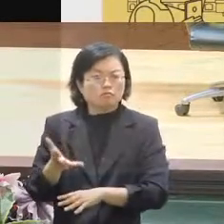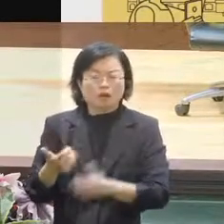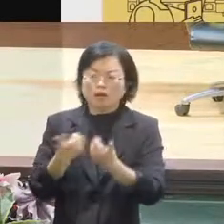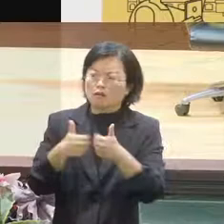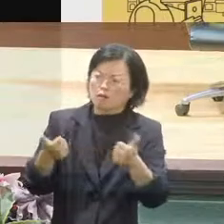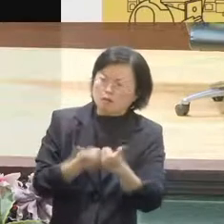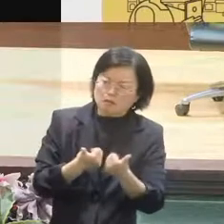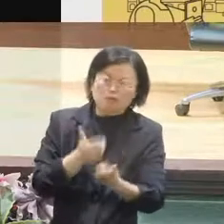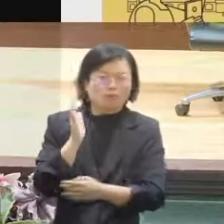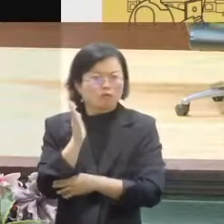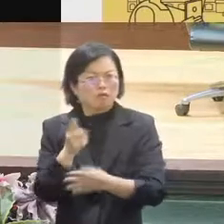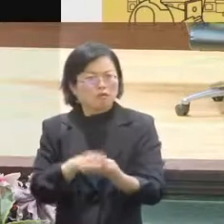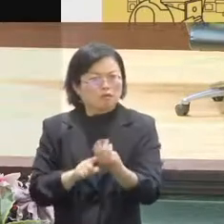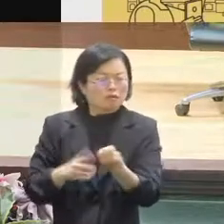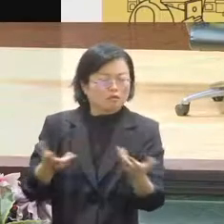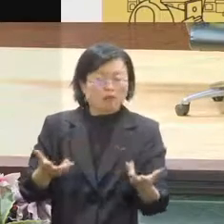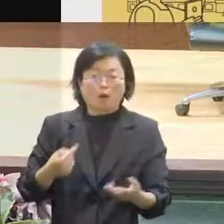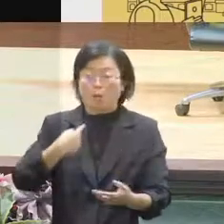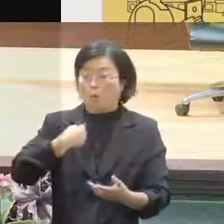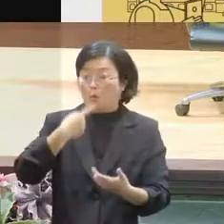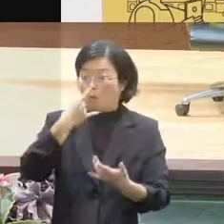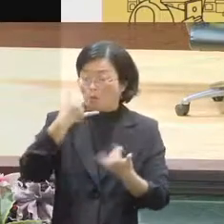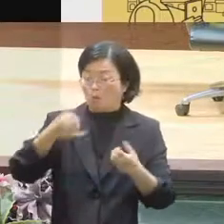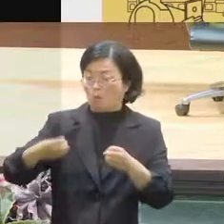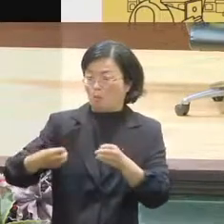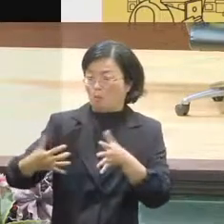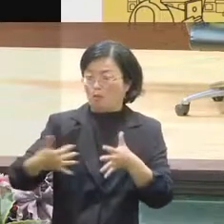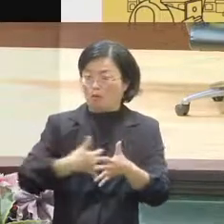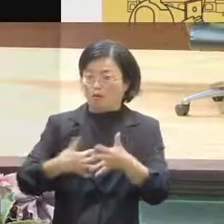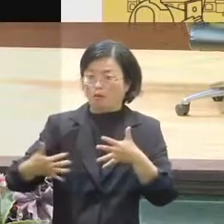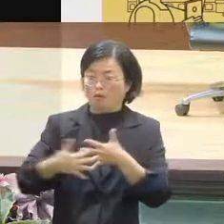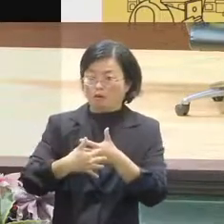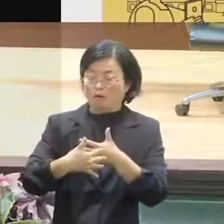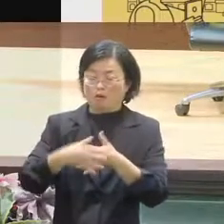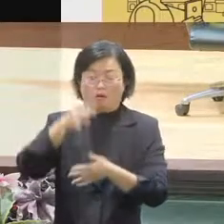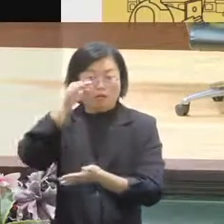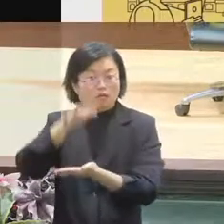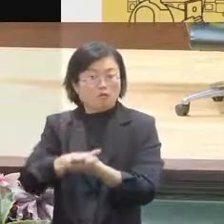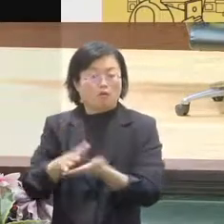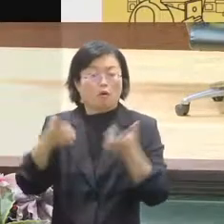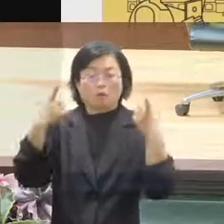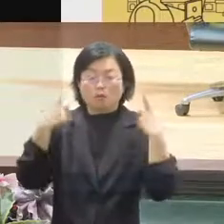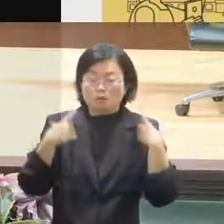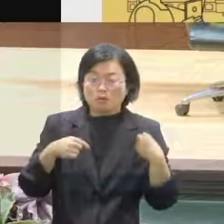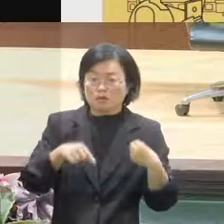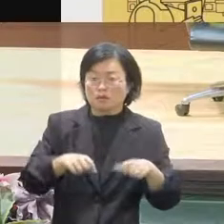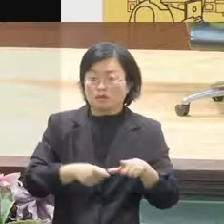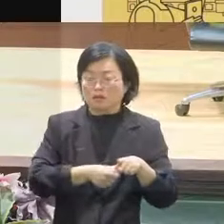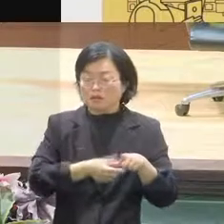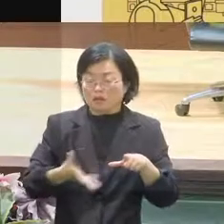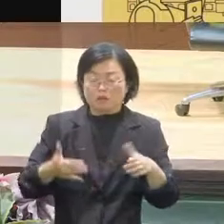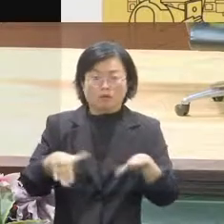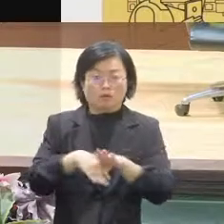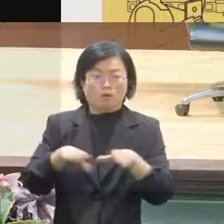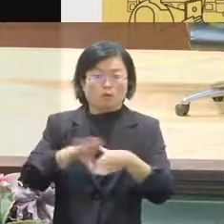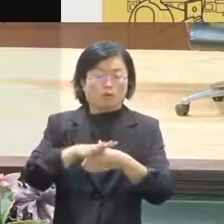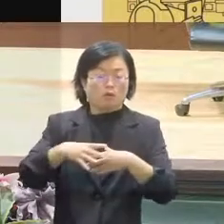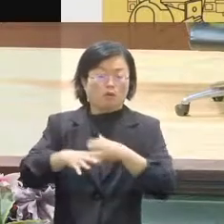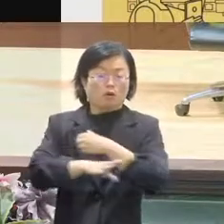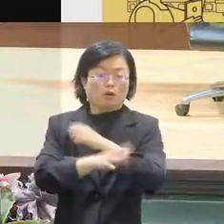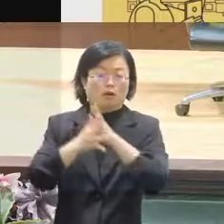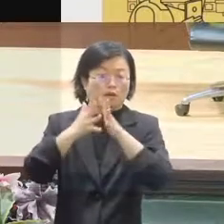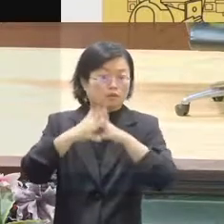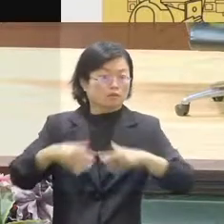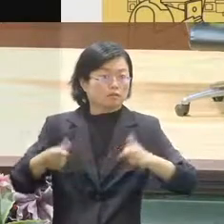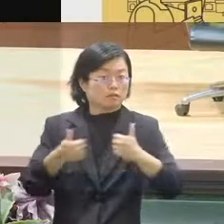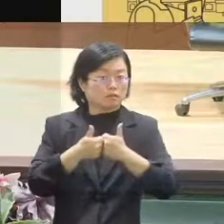去沟通之后呢，发现哦，原来在开放文化基金会呢，他们在2017年也发表